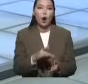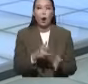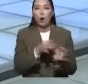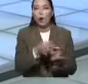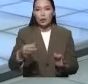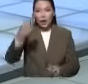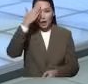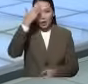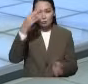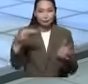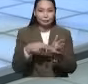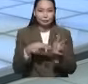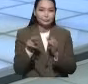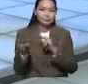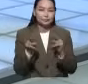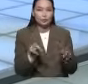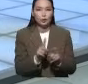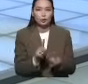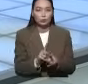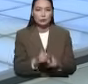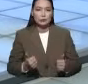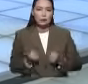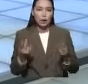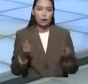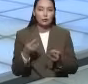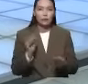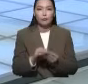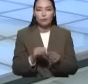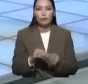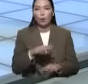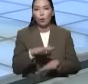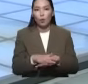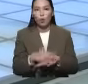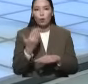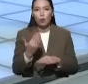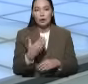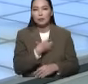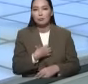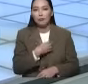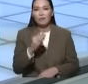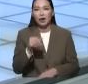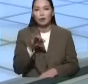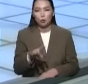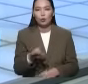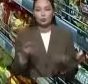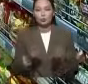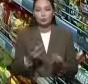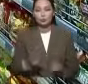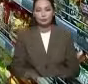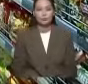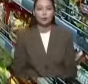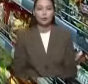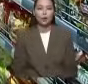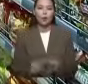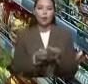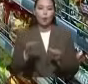әкімдері бағаны бақылауға күш салуға жет, тұрақтандыру қорын қадағалап, негізгі факторлардың алдын алулары тиіс.